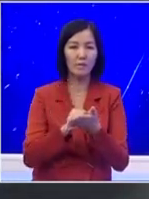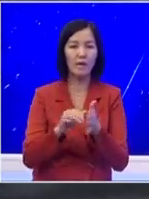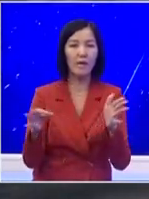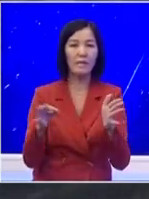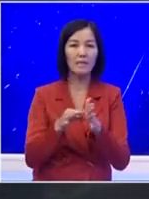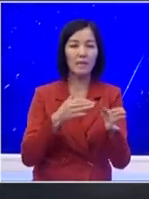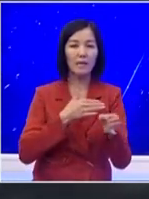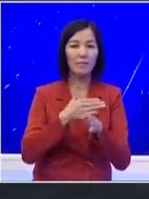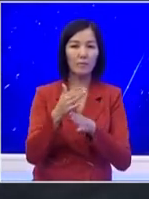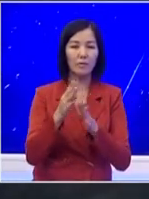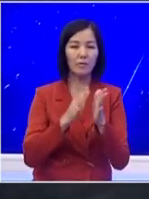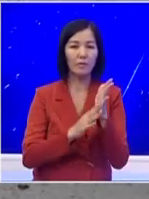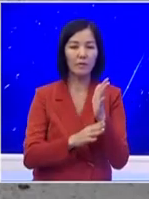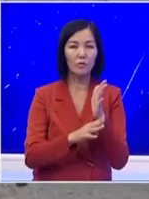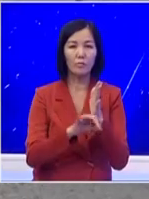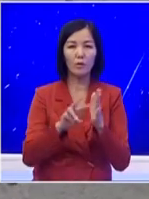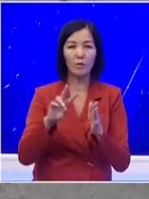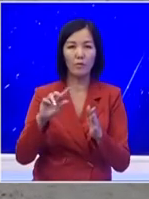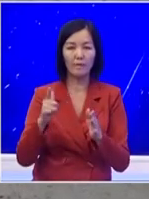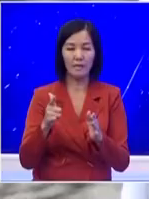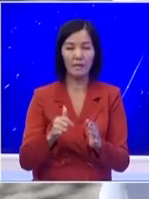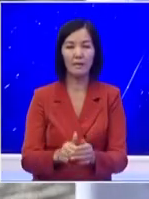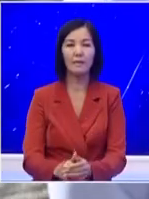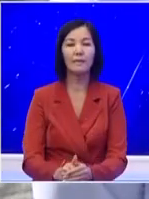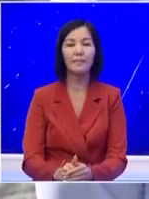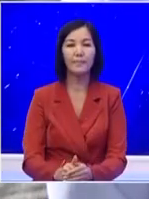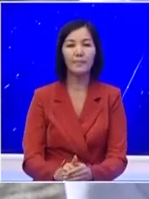будет затрачено около 900 миллионов тенге.